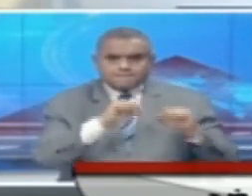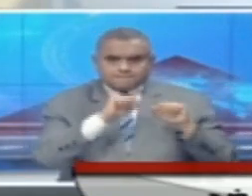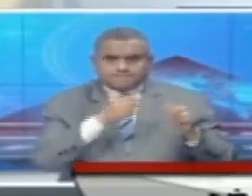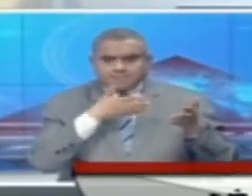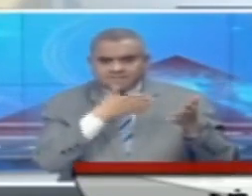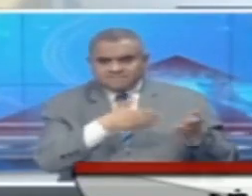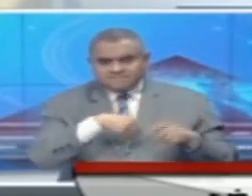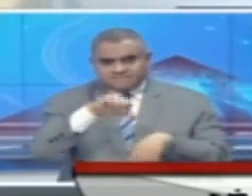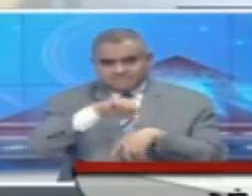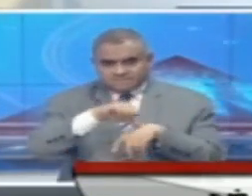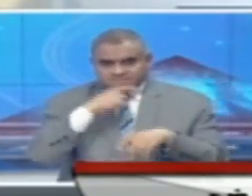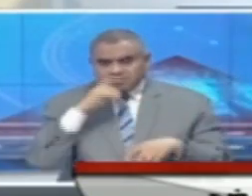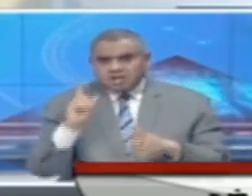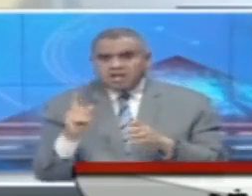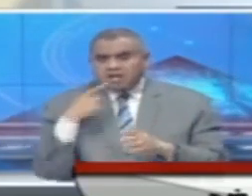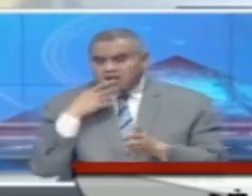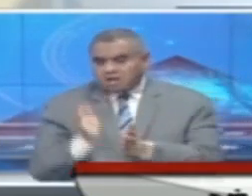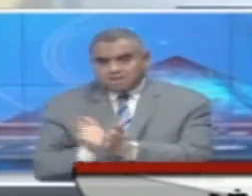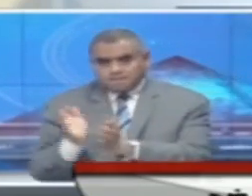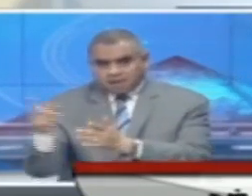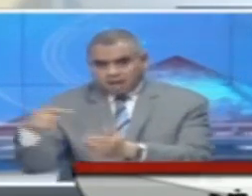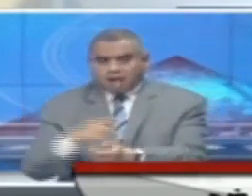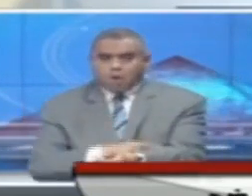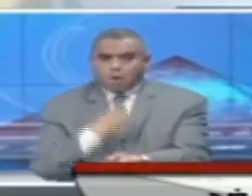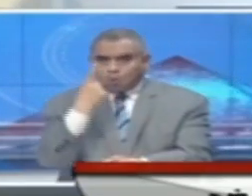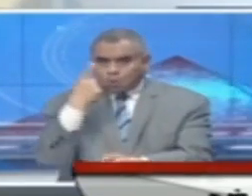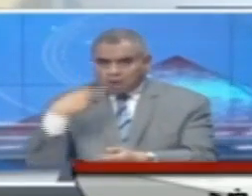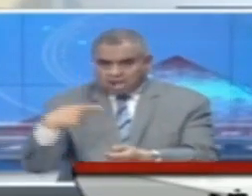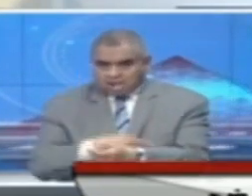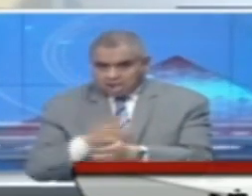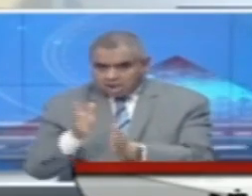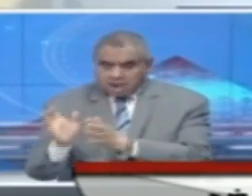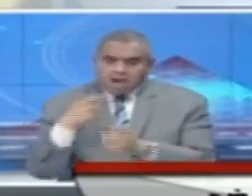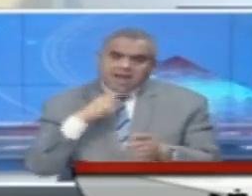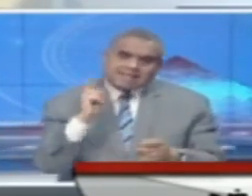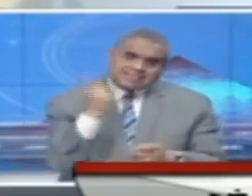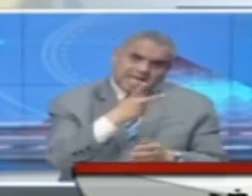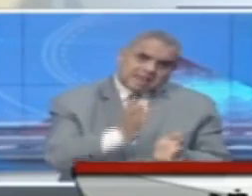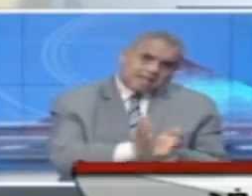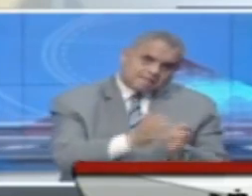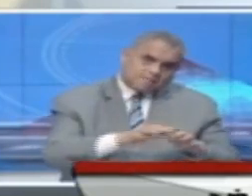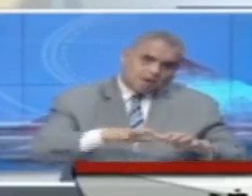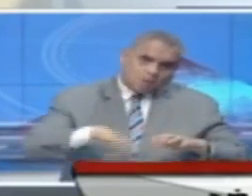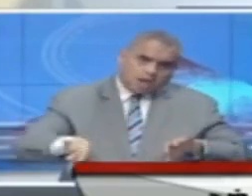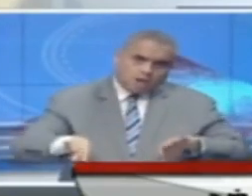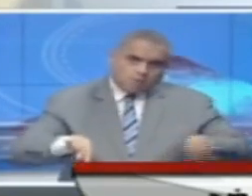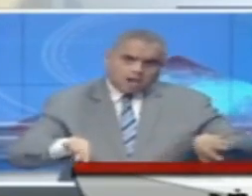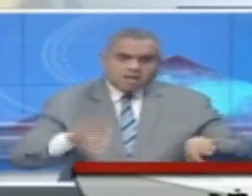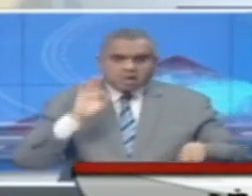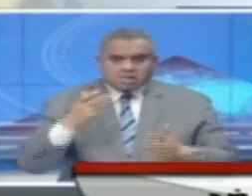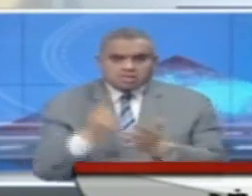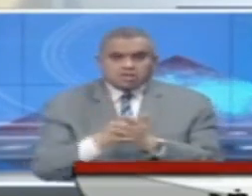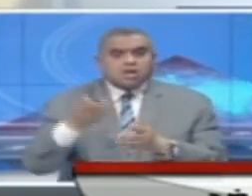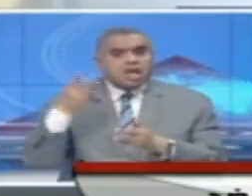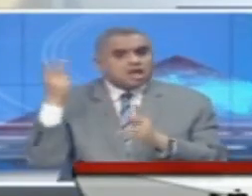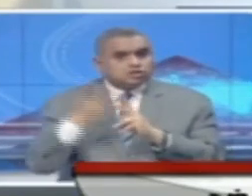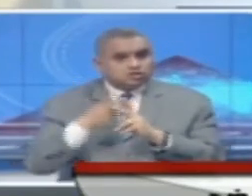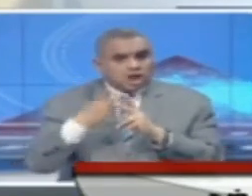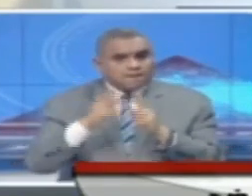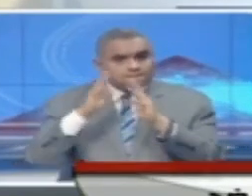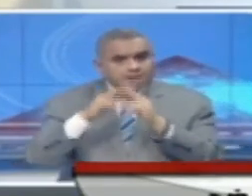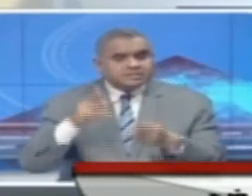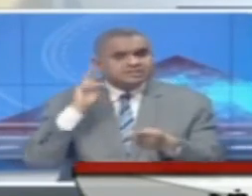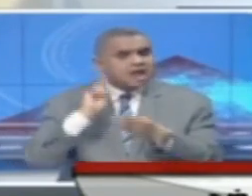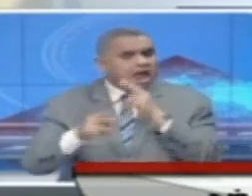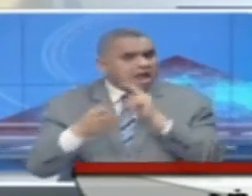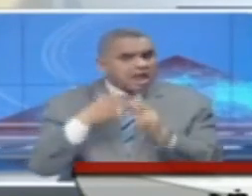أماكن لتلقي الجرعة الأولى وأماكن تانية لتلقي اللقاح الجرعة الثانية. بنستقبل المصريين وغير المصريين المقيمين في